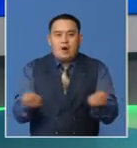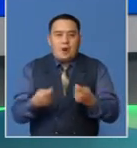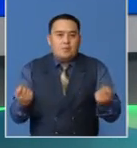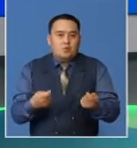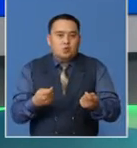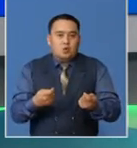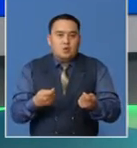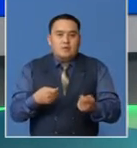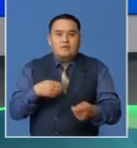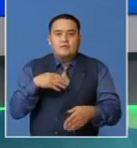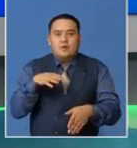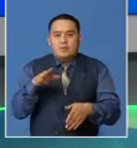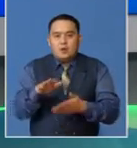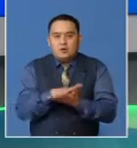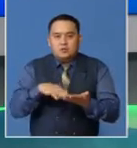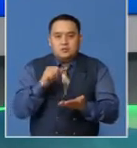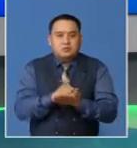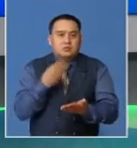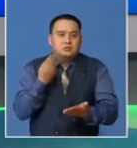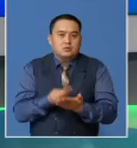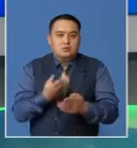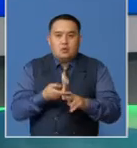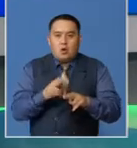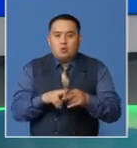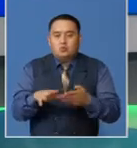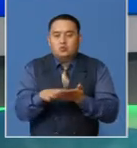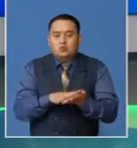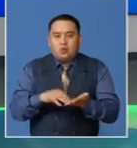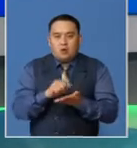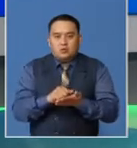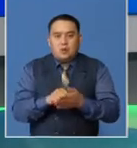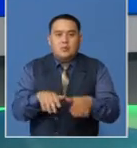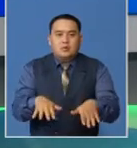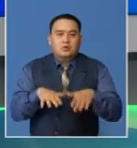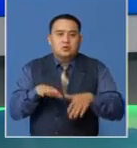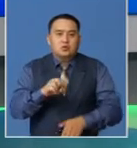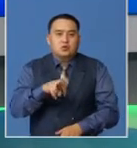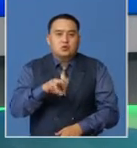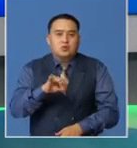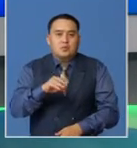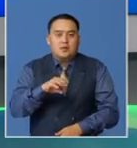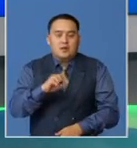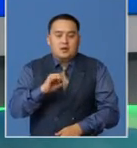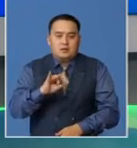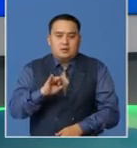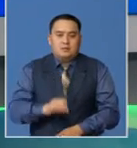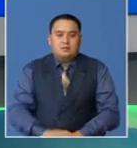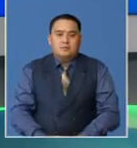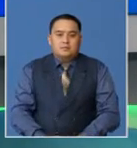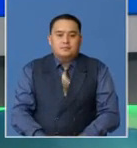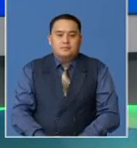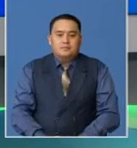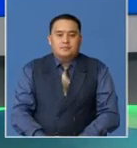попросту вытаптывается и теряет ценность. Совещание проходило с участием мажилисмена Жексенбая Дюсебаева, рассказывает